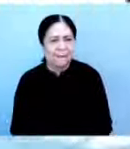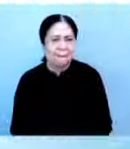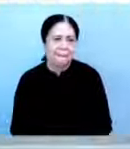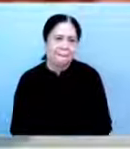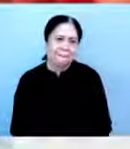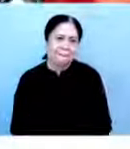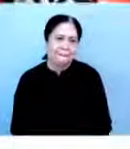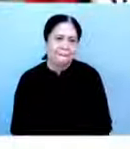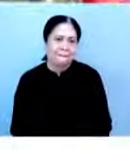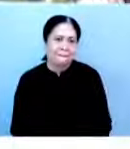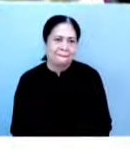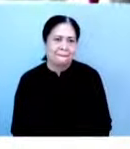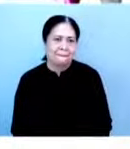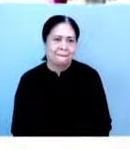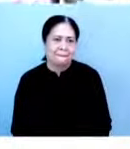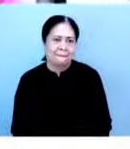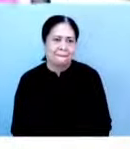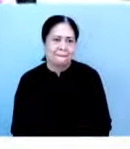palagi